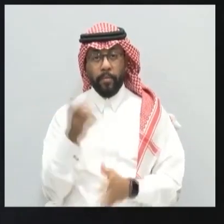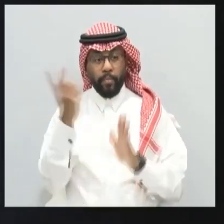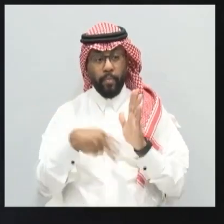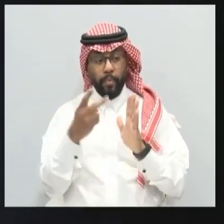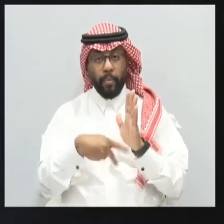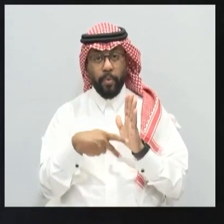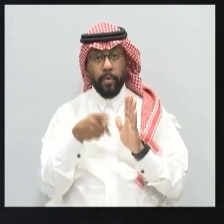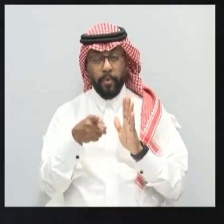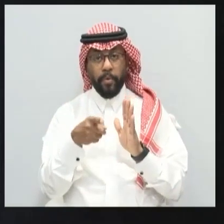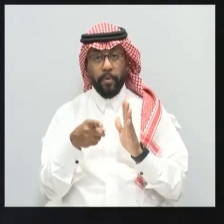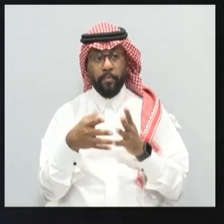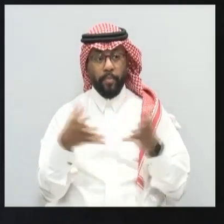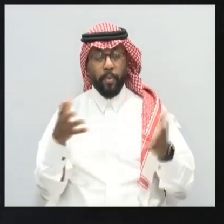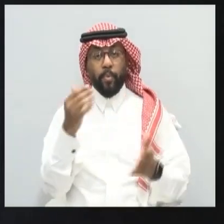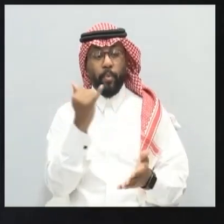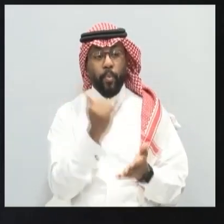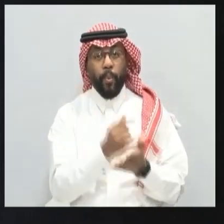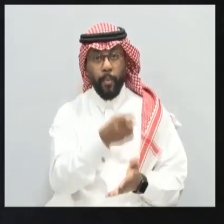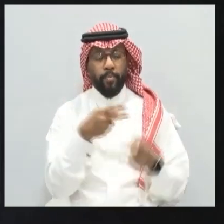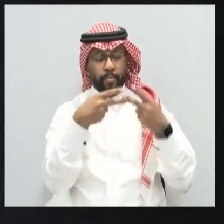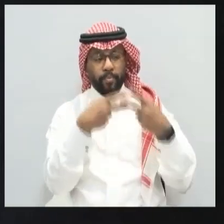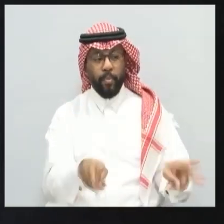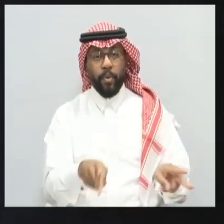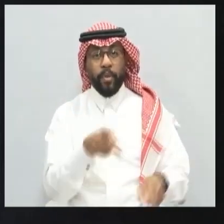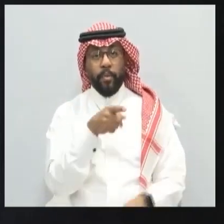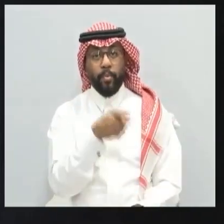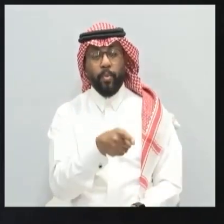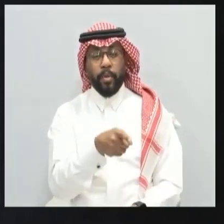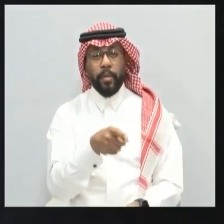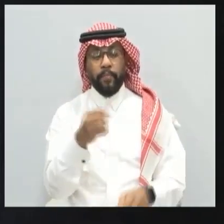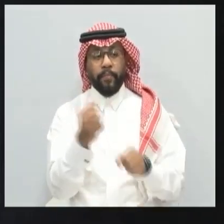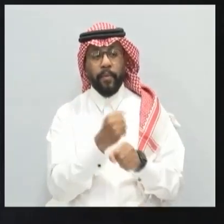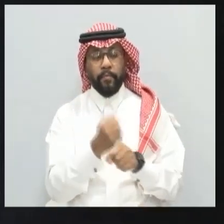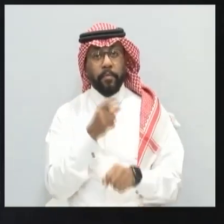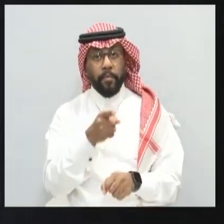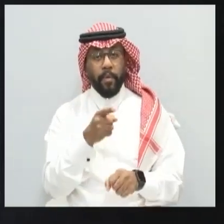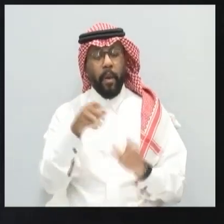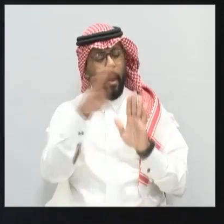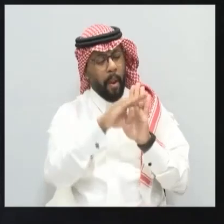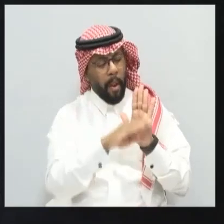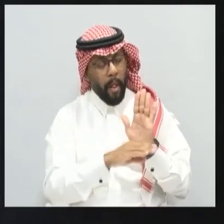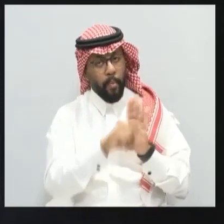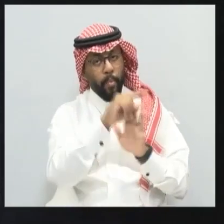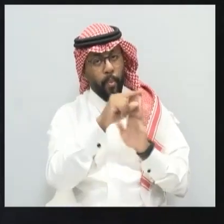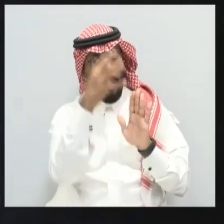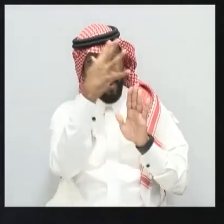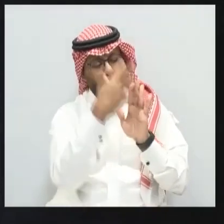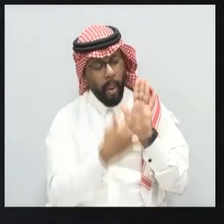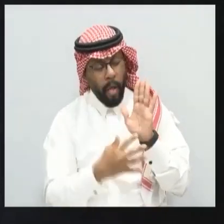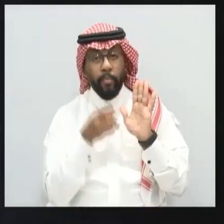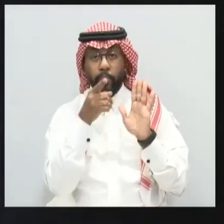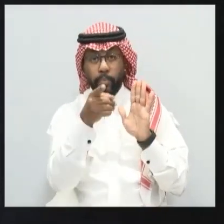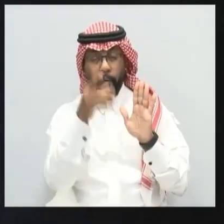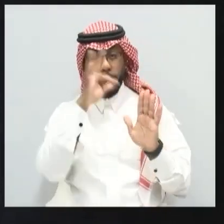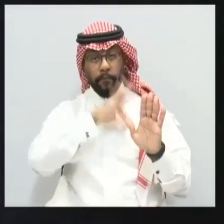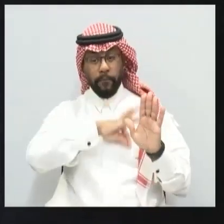ومفصل في قبولك في هذه الوظيفه من عدمها وسنتناول كذلك مجموعه من النقاط من